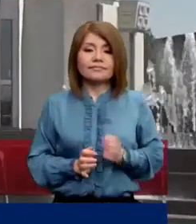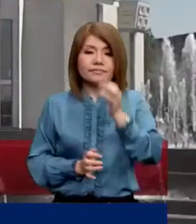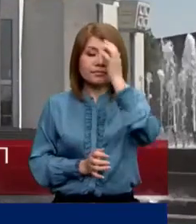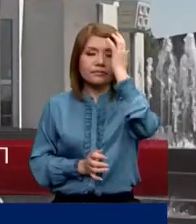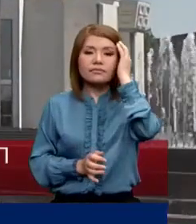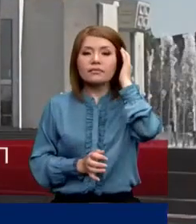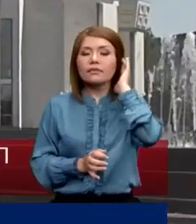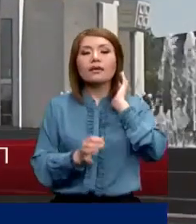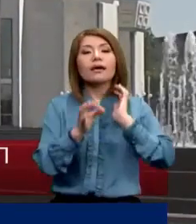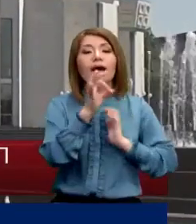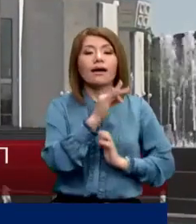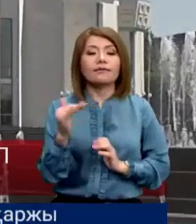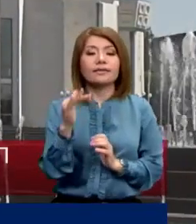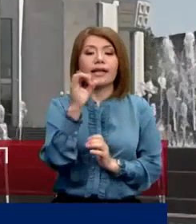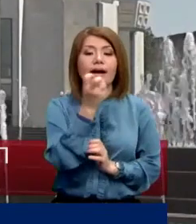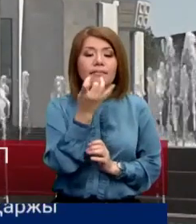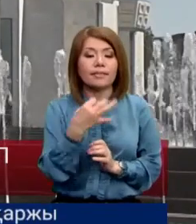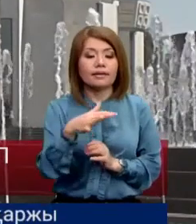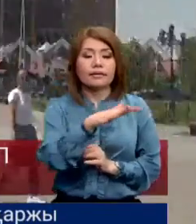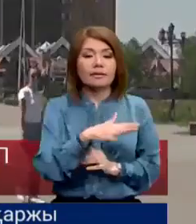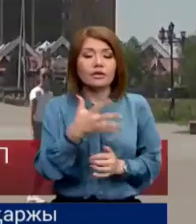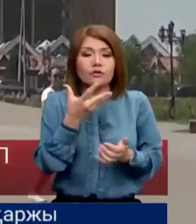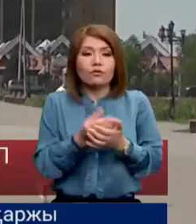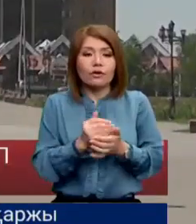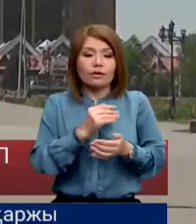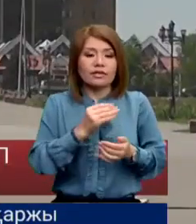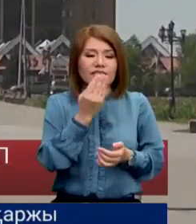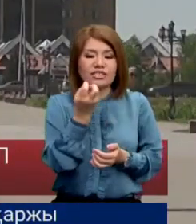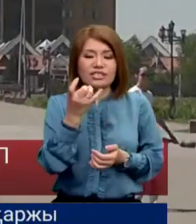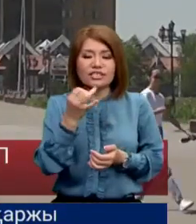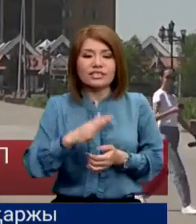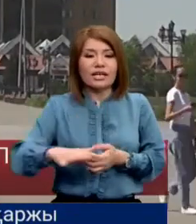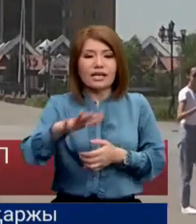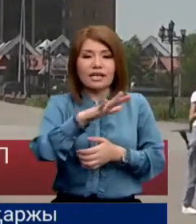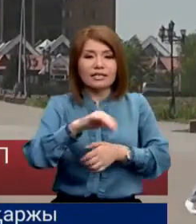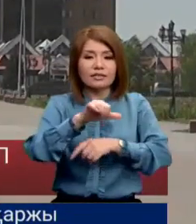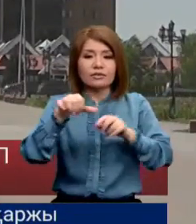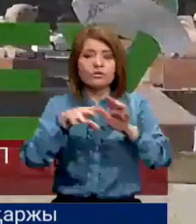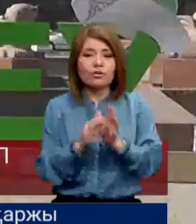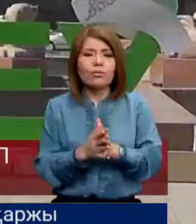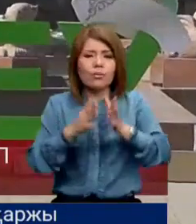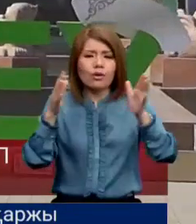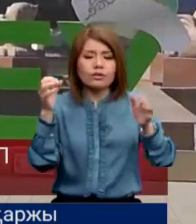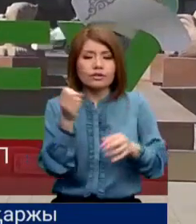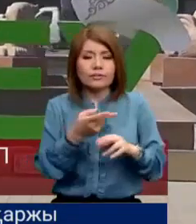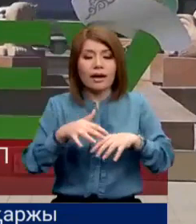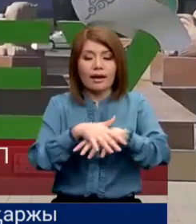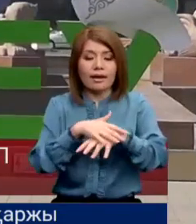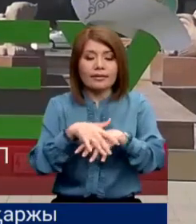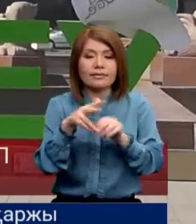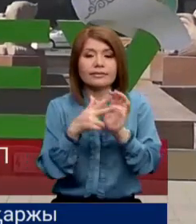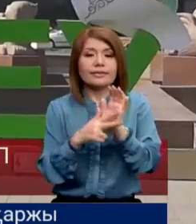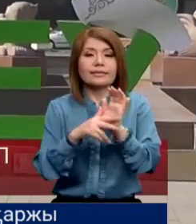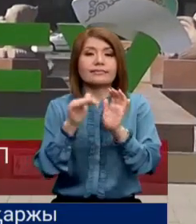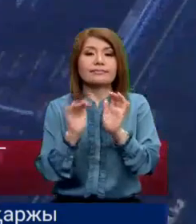Ресми облыс атағын алған Абай облысының аумағы өзінен бөлініп қалған Шығыс Қазақстанның территориясынан әлде қайда үлкен, бірақ халқының саны